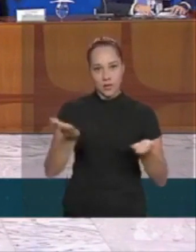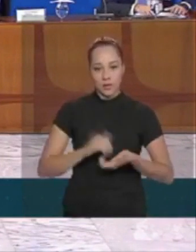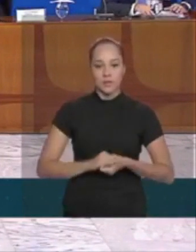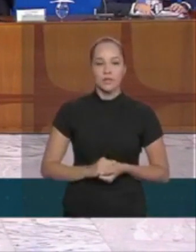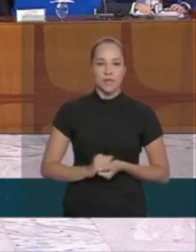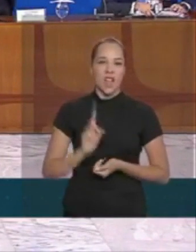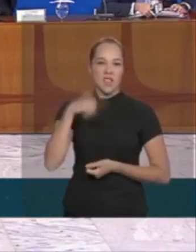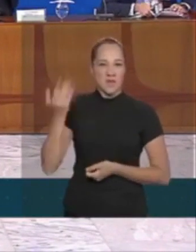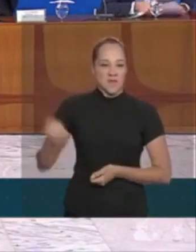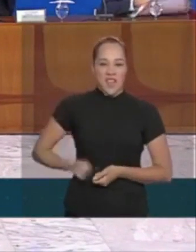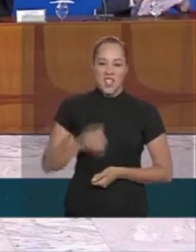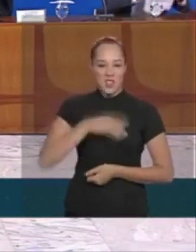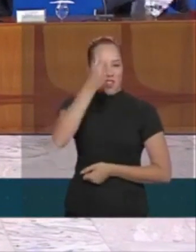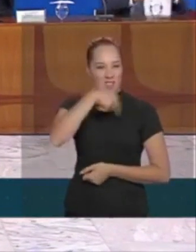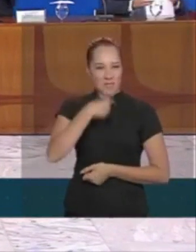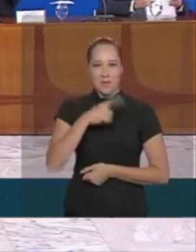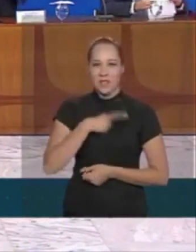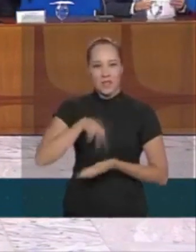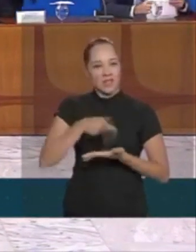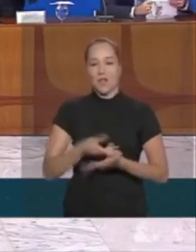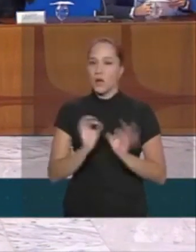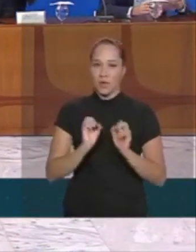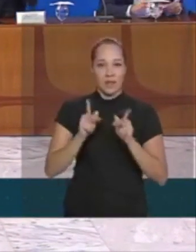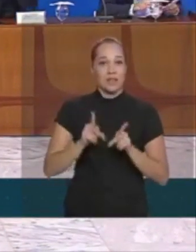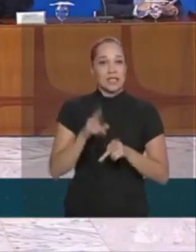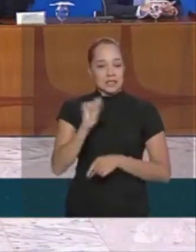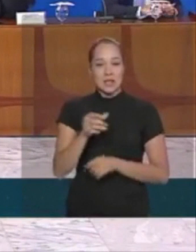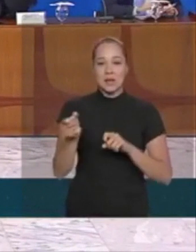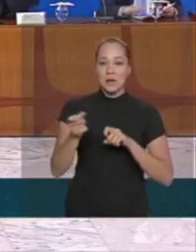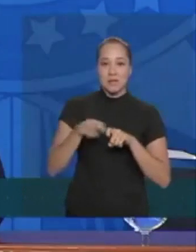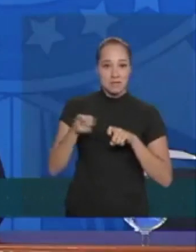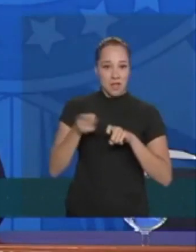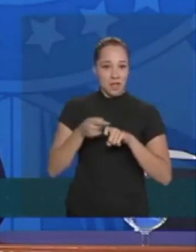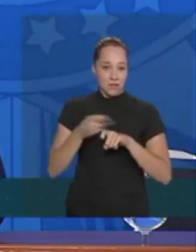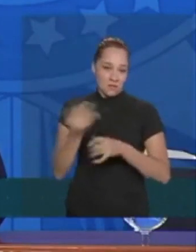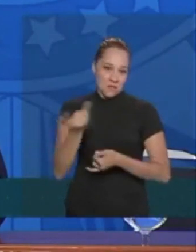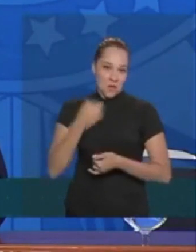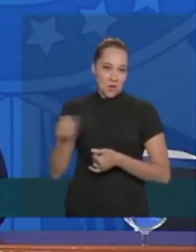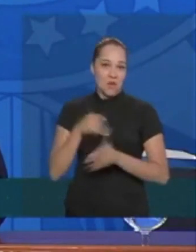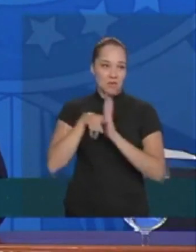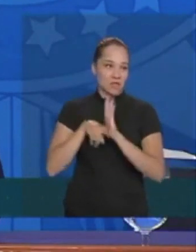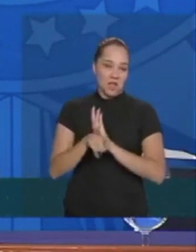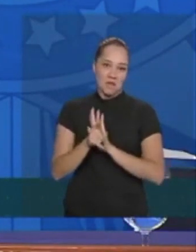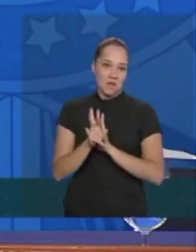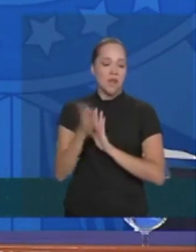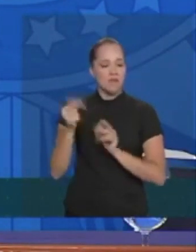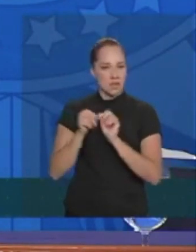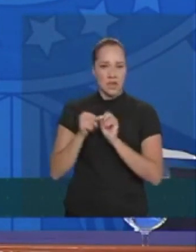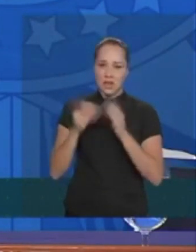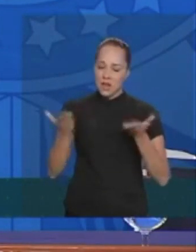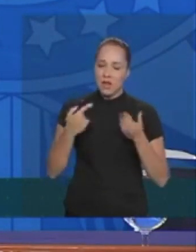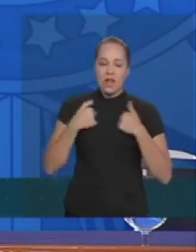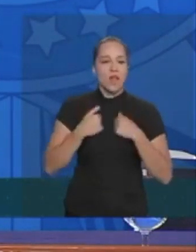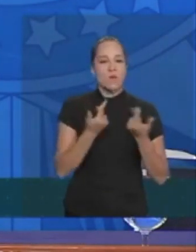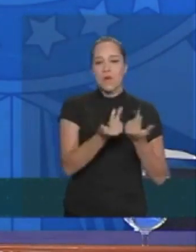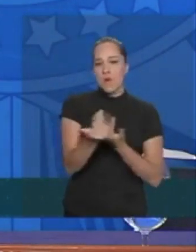Azután, hogy túléltem egy késelést, egy kis influenza nem fog végezni velem. Ha kell, alávettem magam egy újabb tesztnek, de utána megint mindent úgy